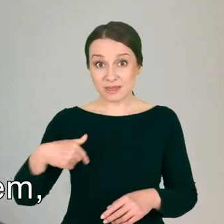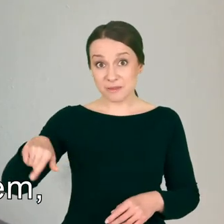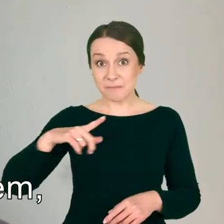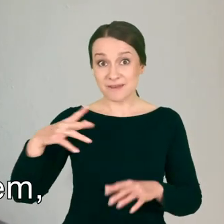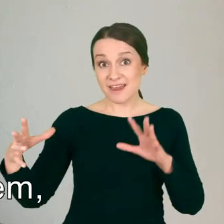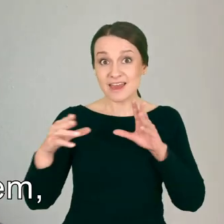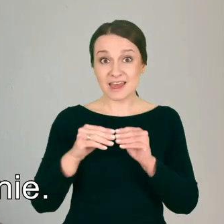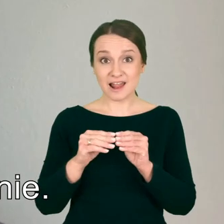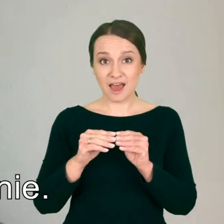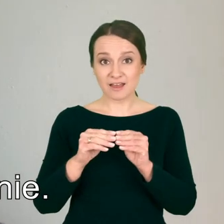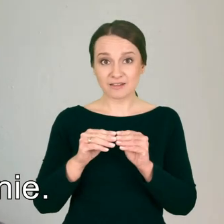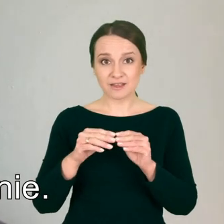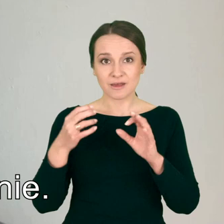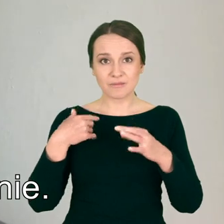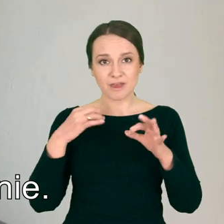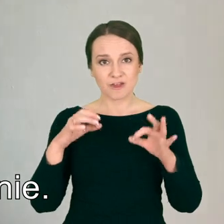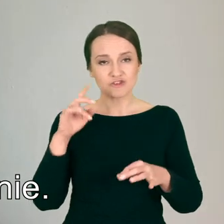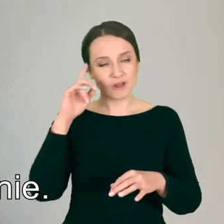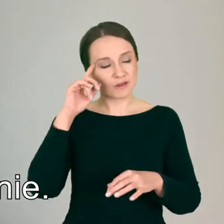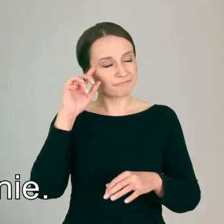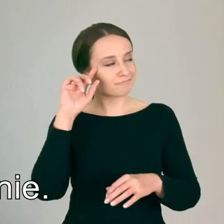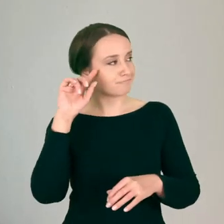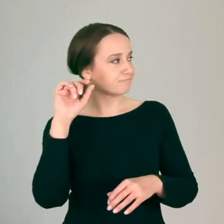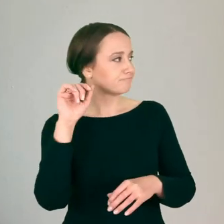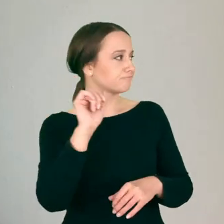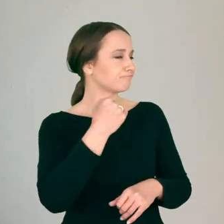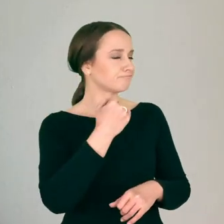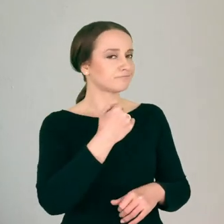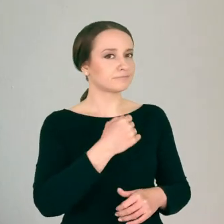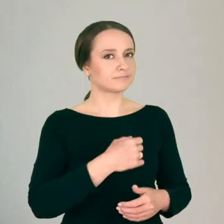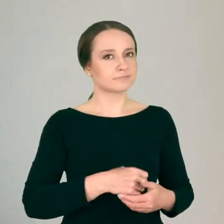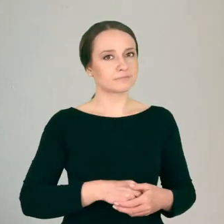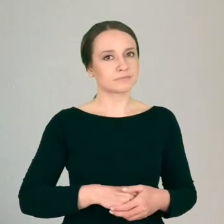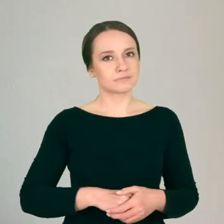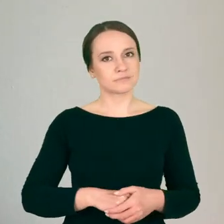Dziś, kiedy jesteśmy razem, odwróciłam twarz ku ścianie.